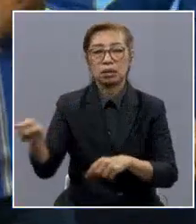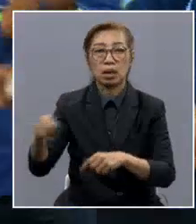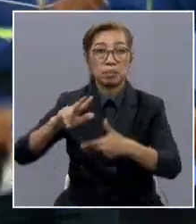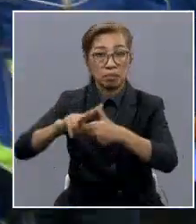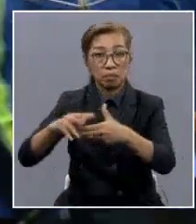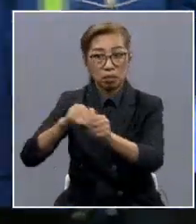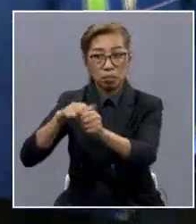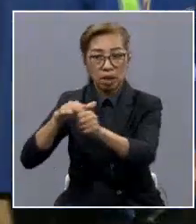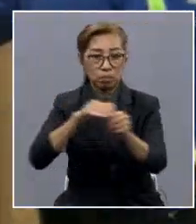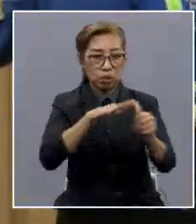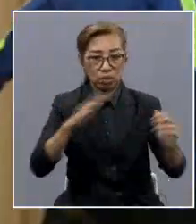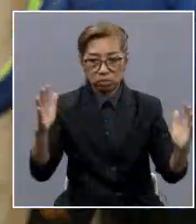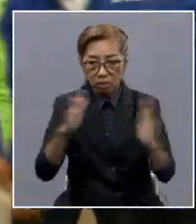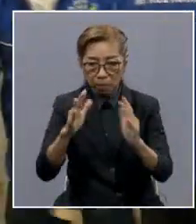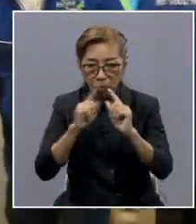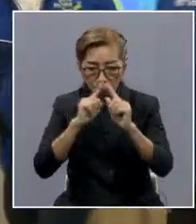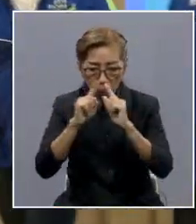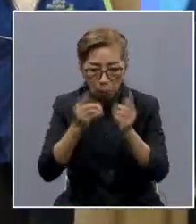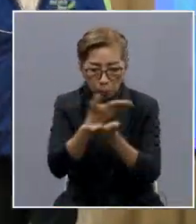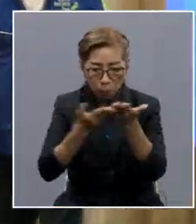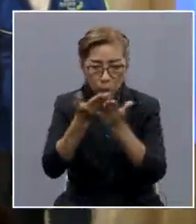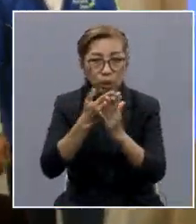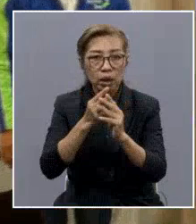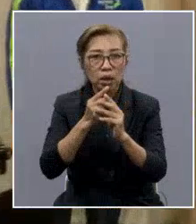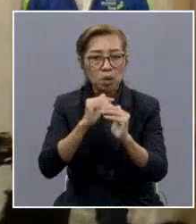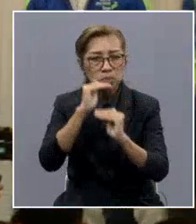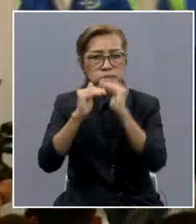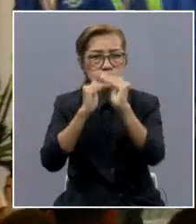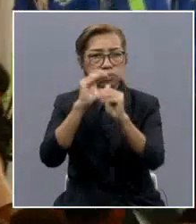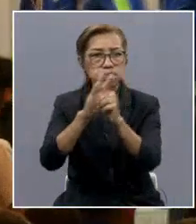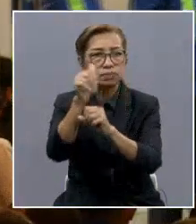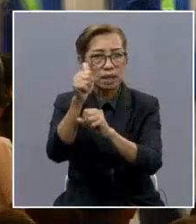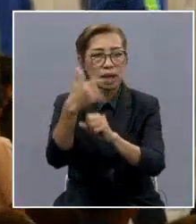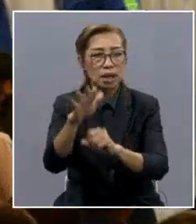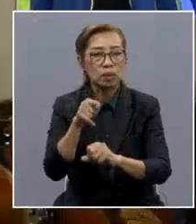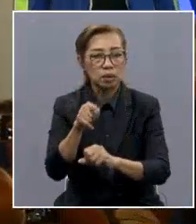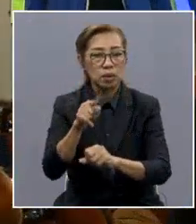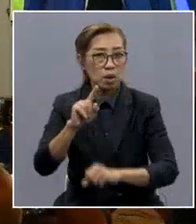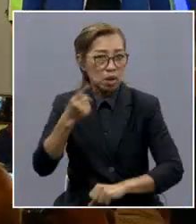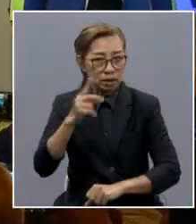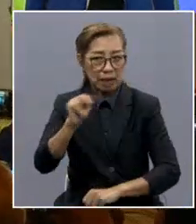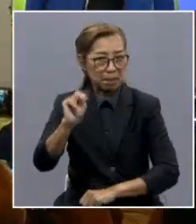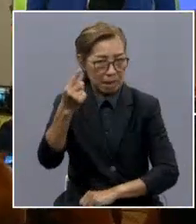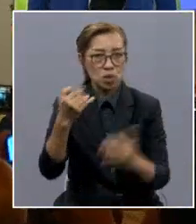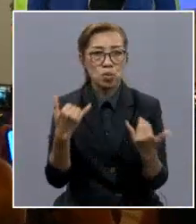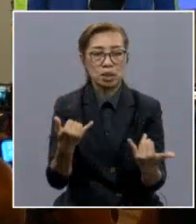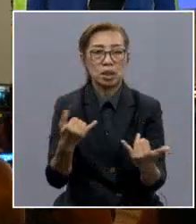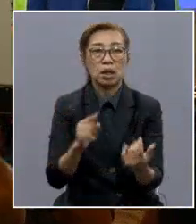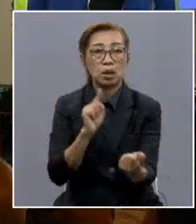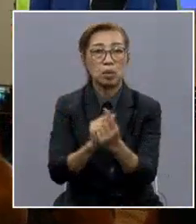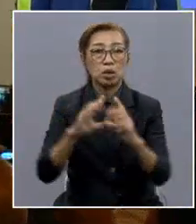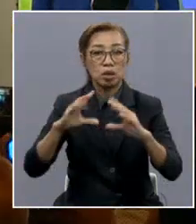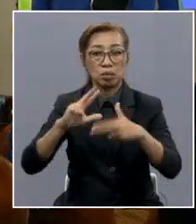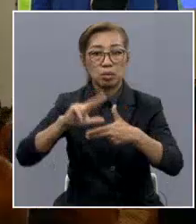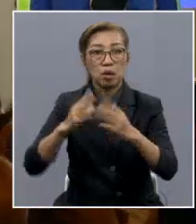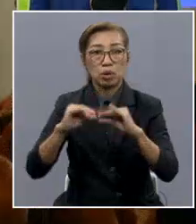ชารัฐซึ่งมีการพูดคุยความคืบหน้ากันไปในระดับนึงแล้วนะครับโดยจะมีการพูดคุยกันอีกครั้งในวันนี้ที่ประชุมใหญ่